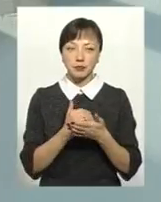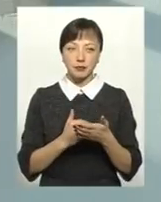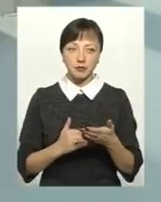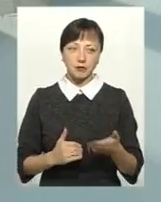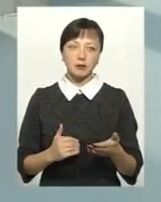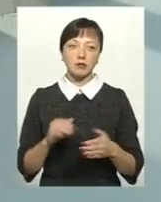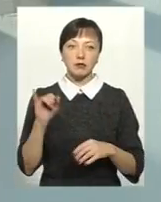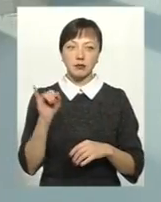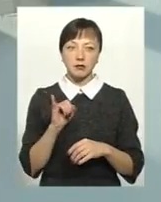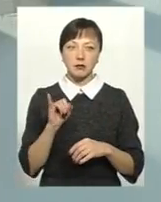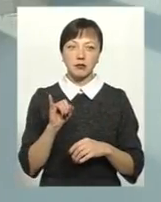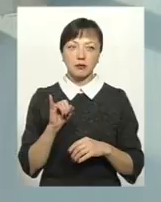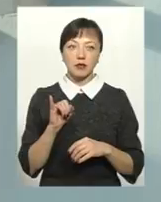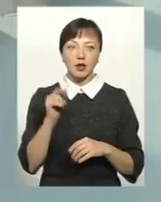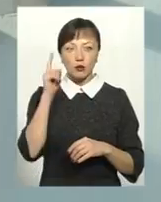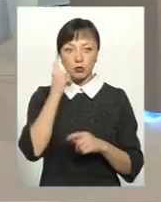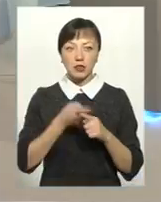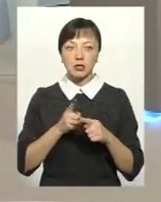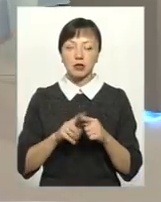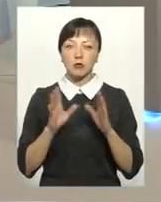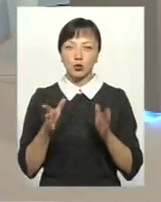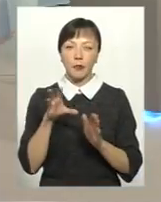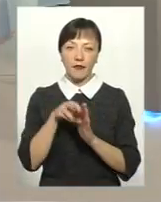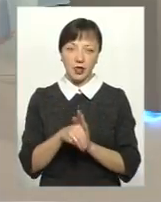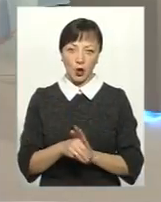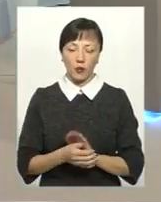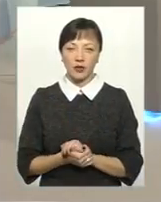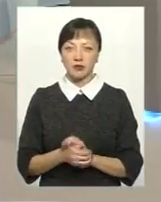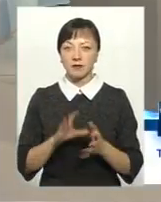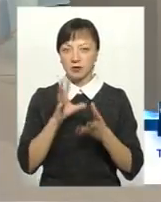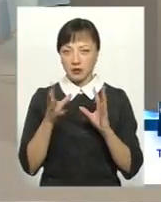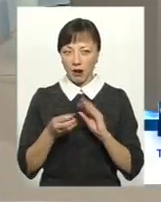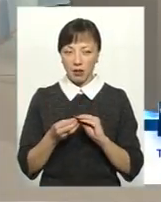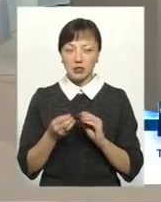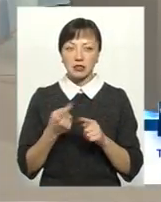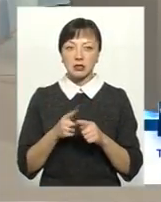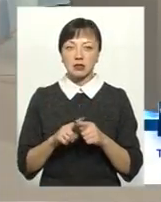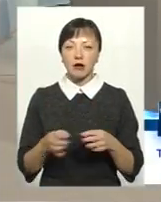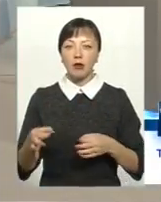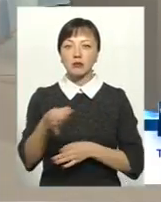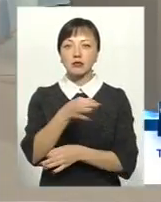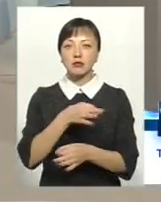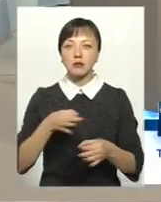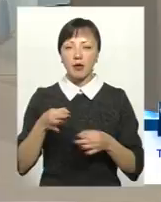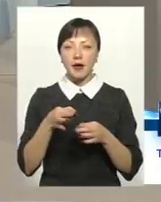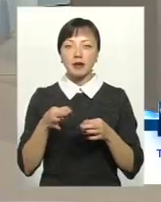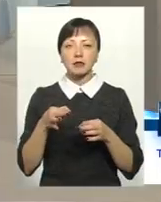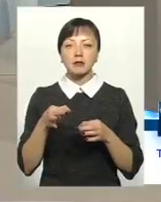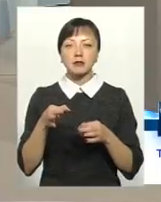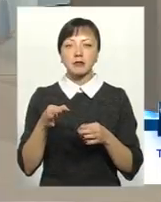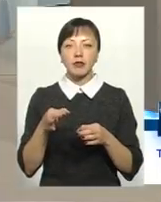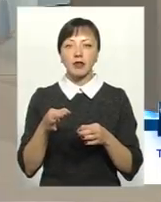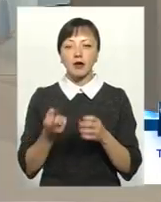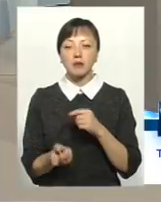робити. І думаю, що це будемо ми втілювати. І взагалі цим круглим столом взагалі піднялася